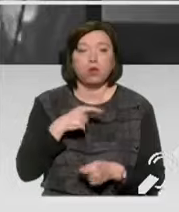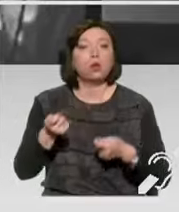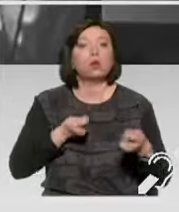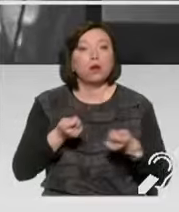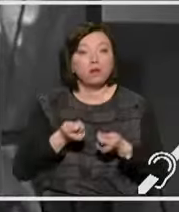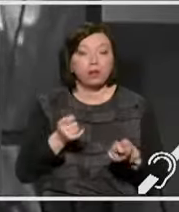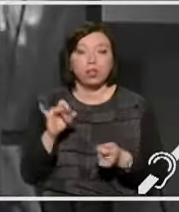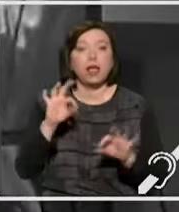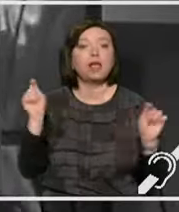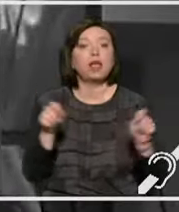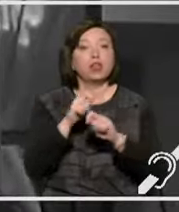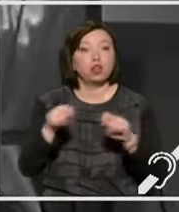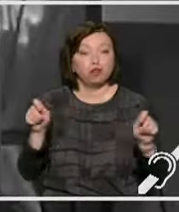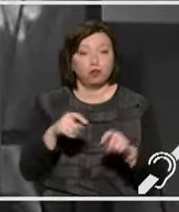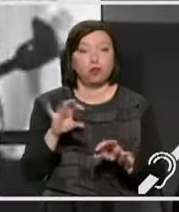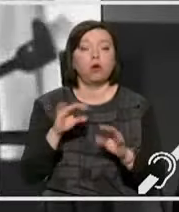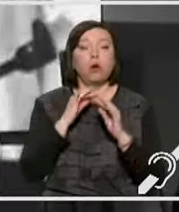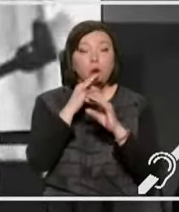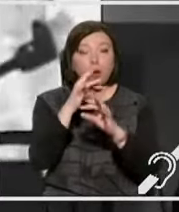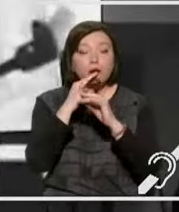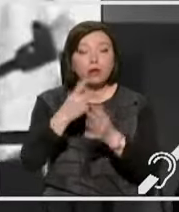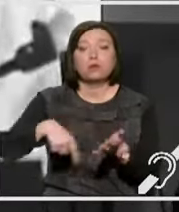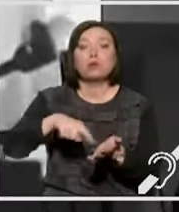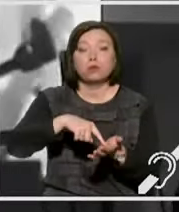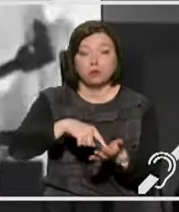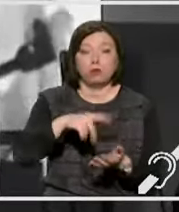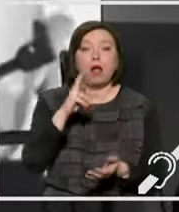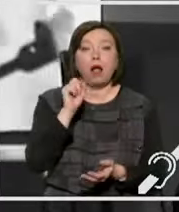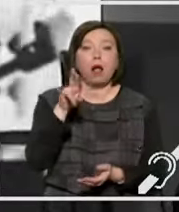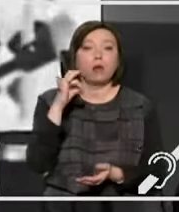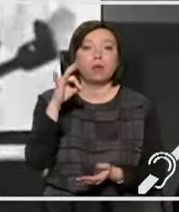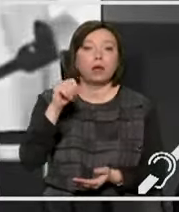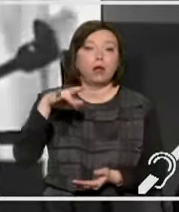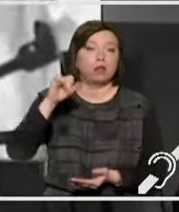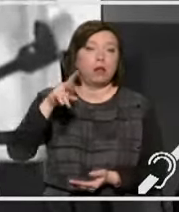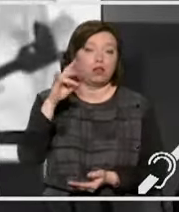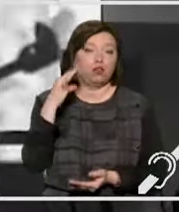devenit conducătorul și dirijorul orchestrei municipale de cameră, Camerata Chișinău.